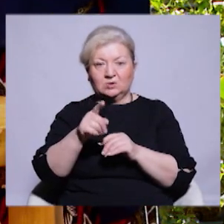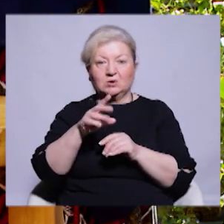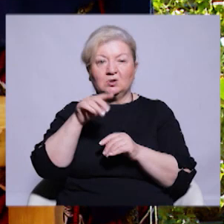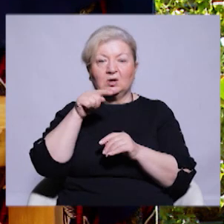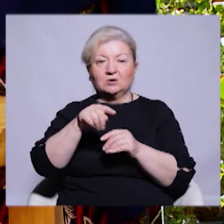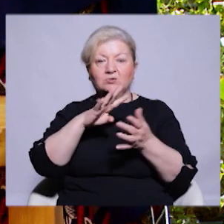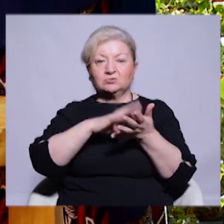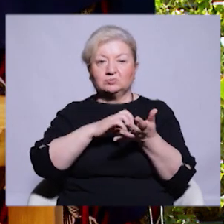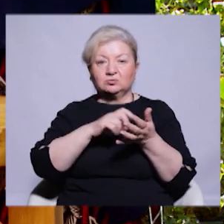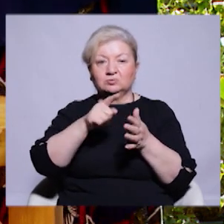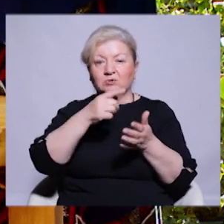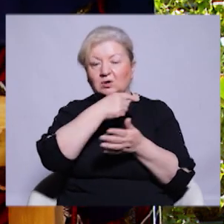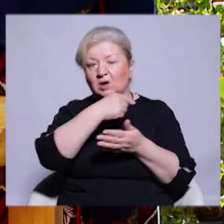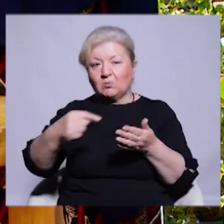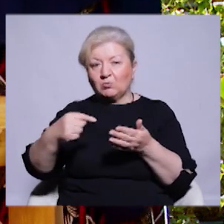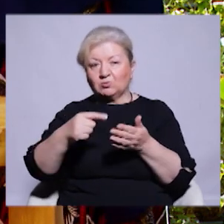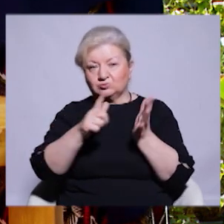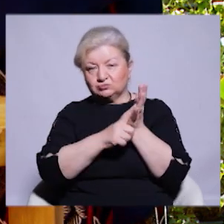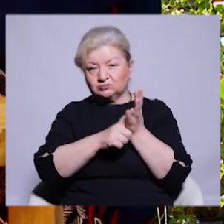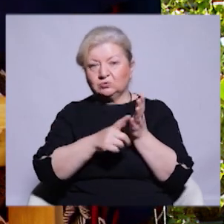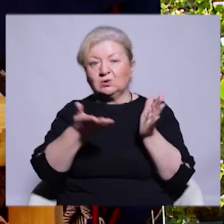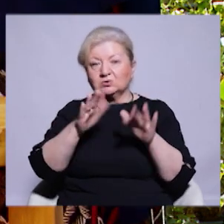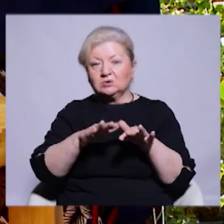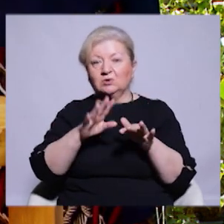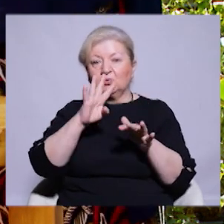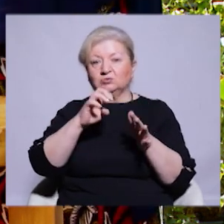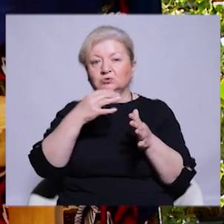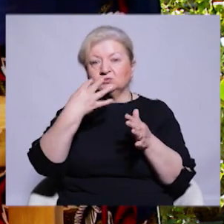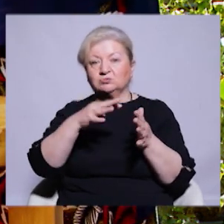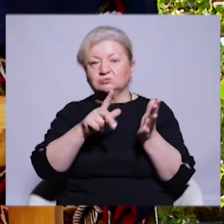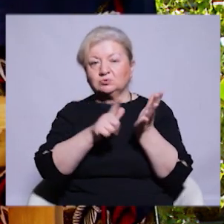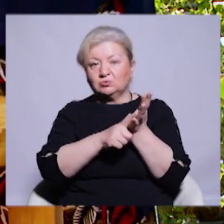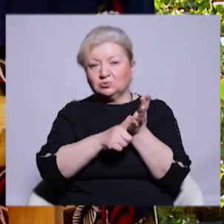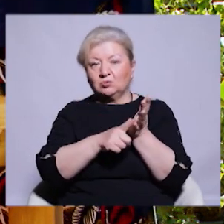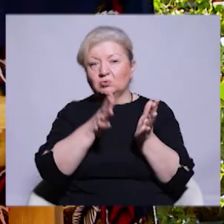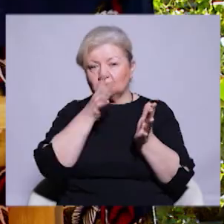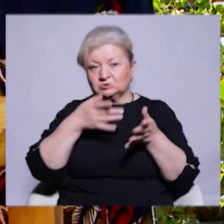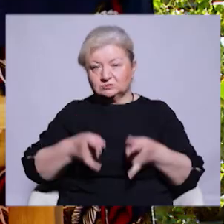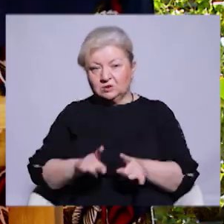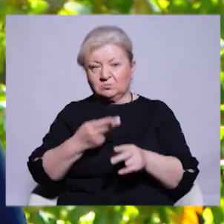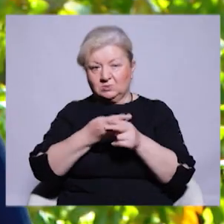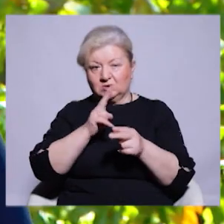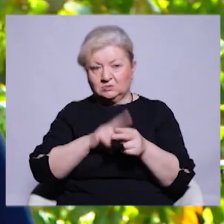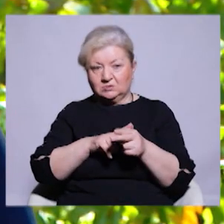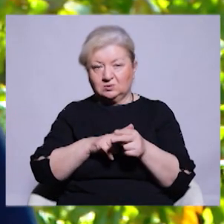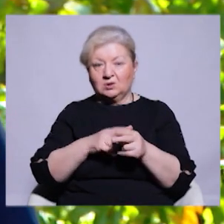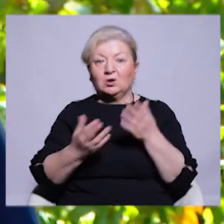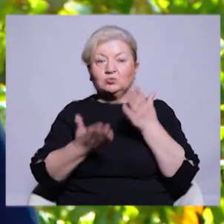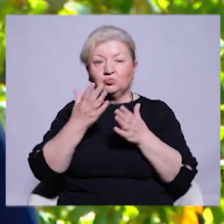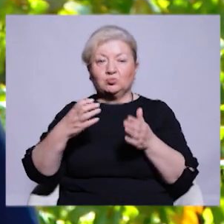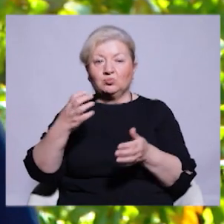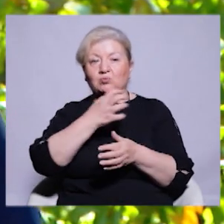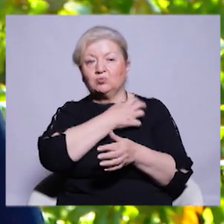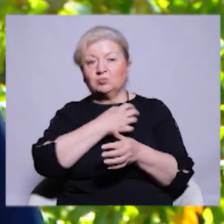459 წელს რომ გამოვაკლოთ 7, რა გვჩება 452 წელი. ესე იგი დაბადებულა 452 წელს. თუ